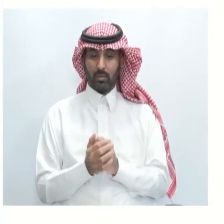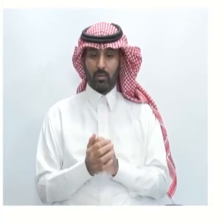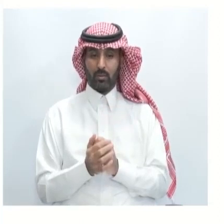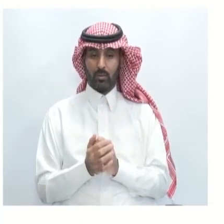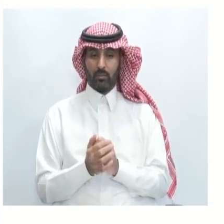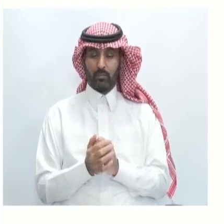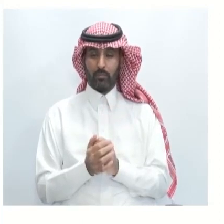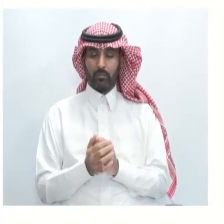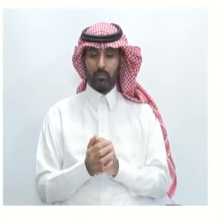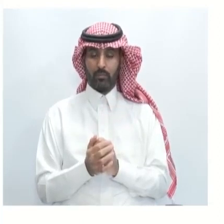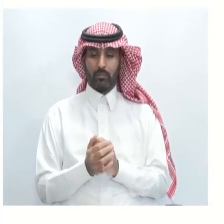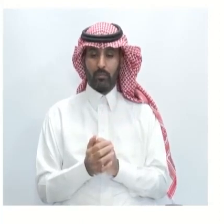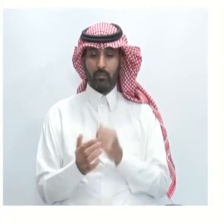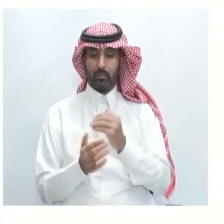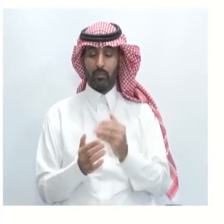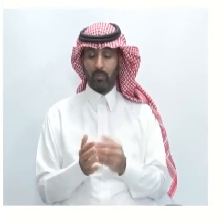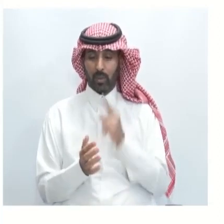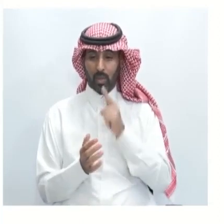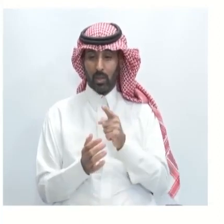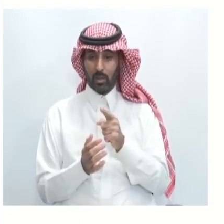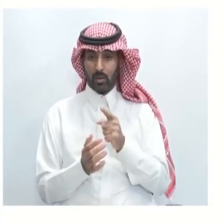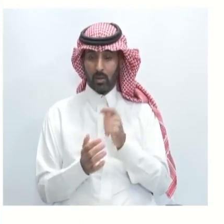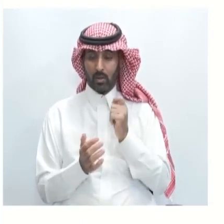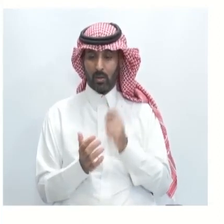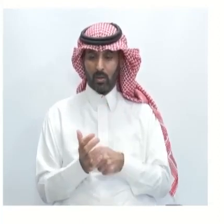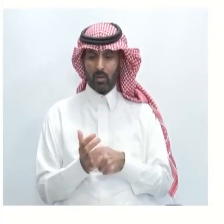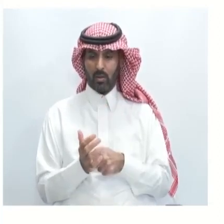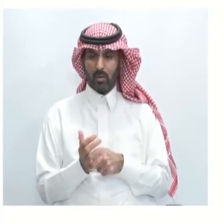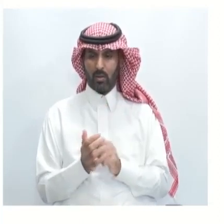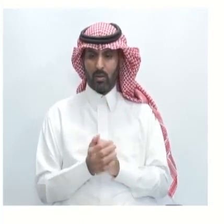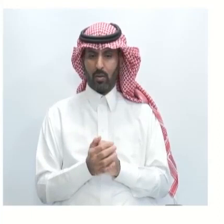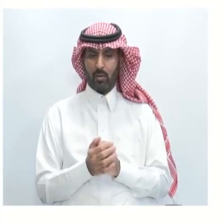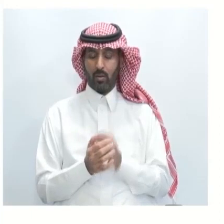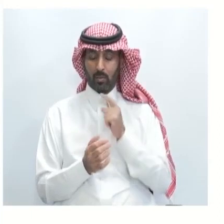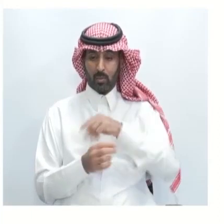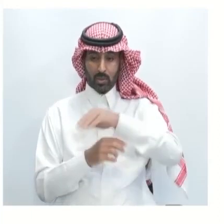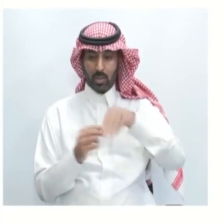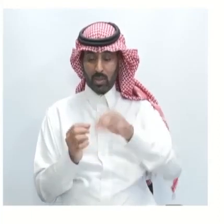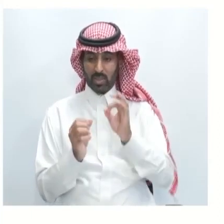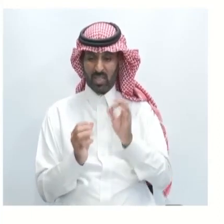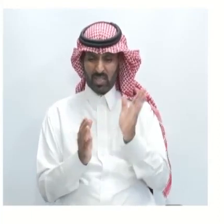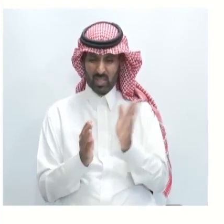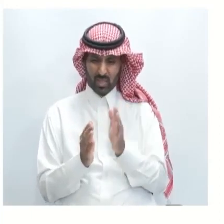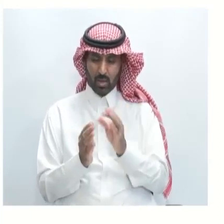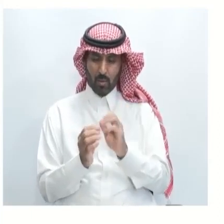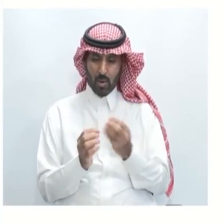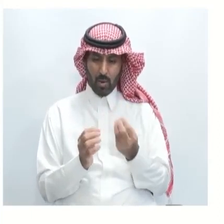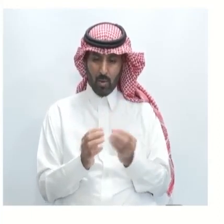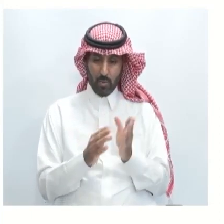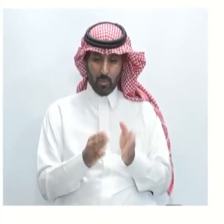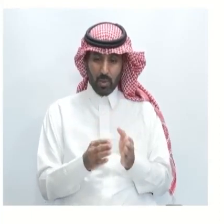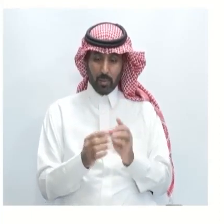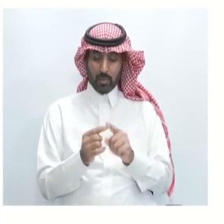اذا اذا كانت اذا كانت اذا كانت مصوره بسوره جزئي يجب ان تكون